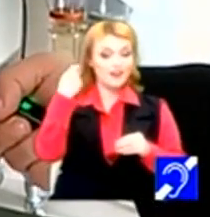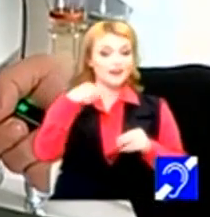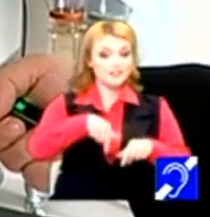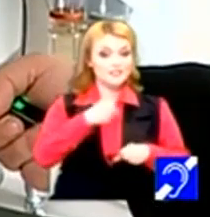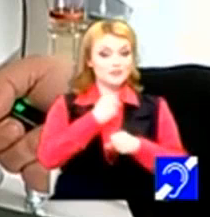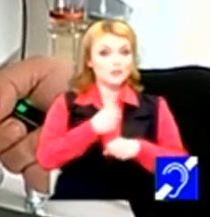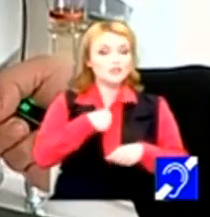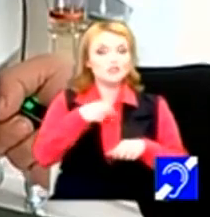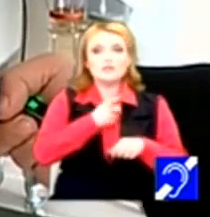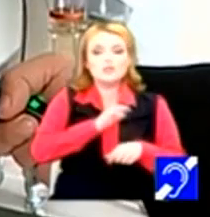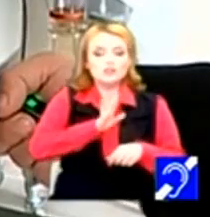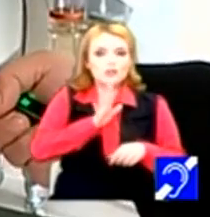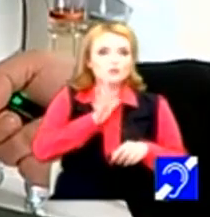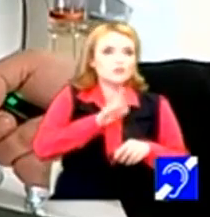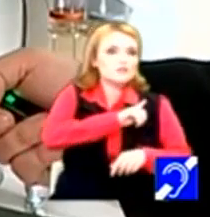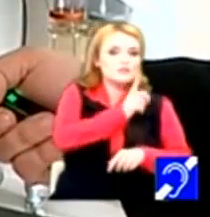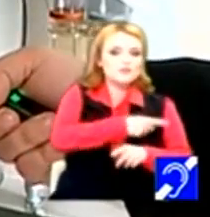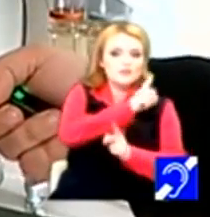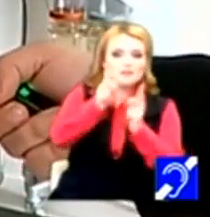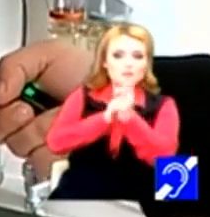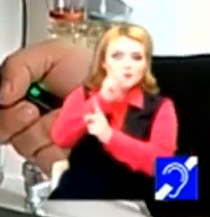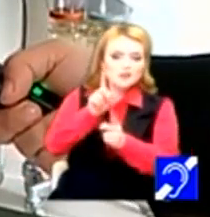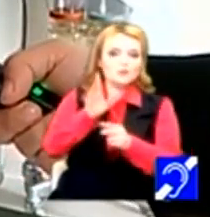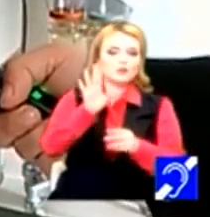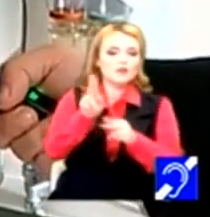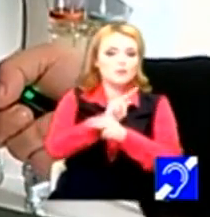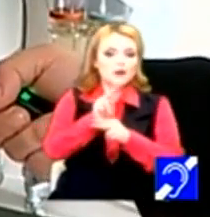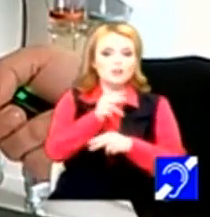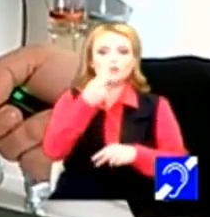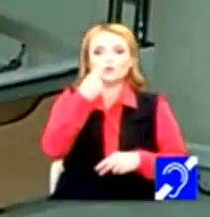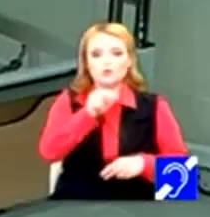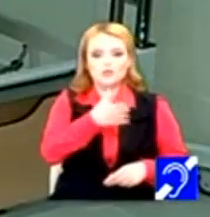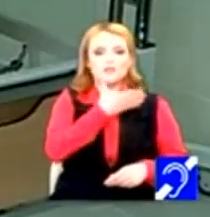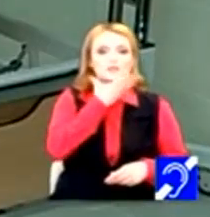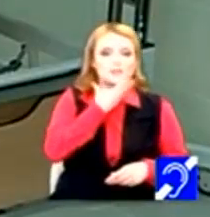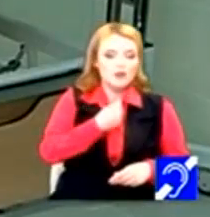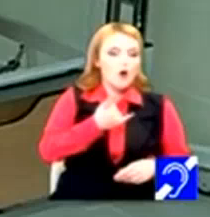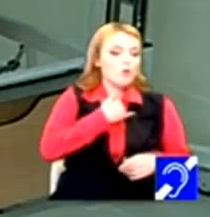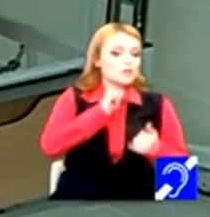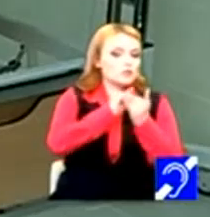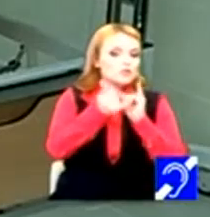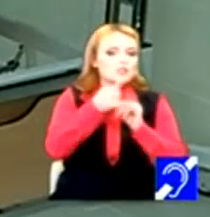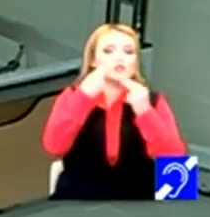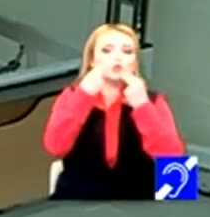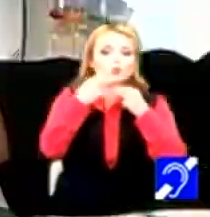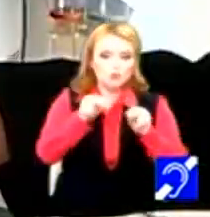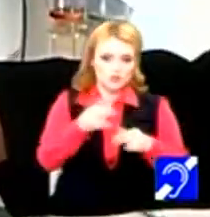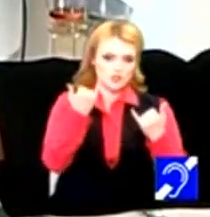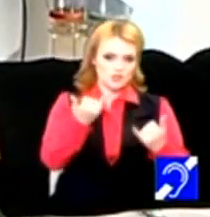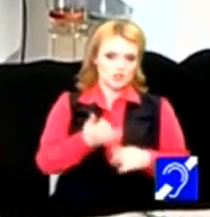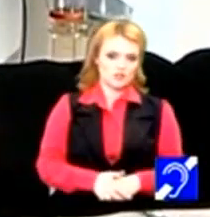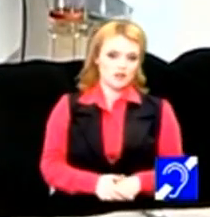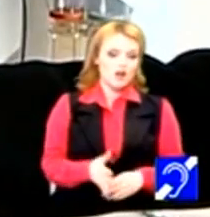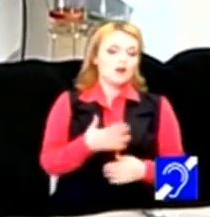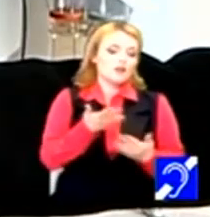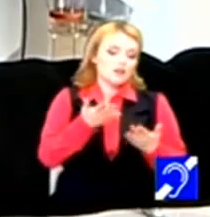schimbări globale a secției noastre, la așa o reparație frumoasă, la așa condiții de muncă foarte bune. Și pentru pacientele noastre este un